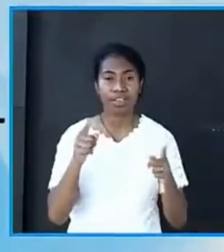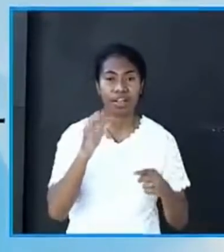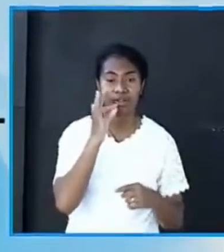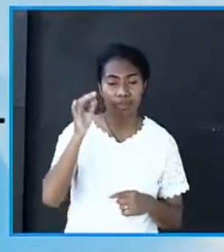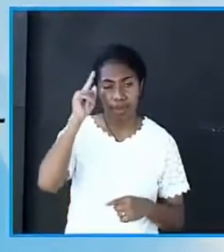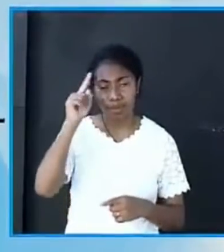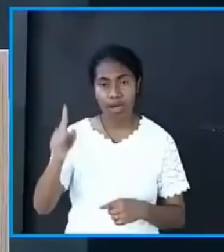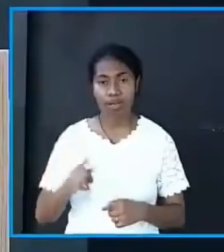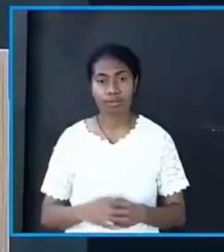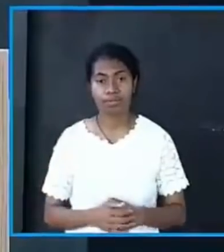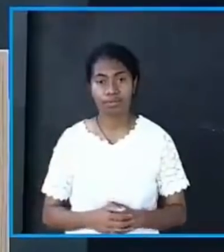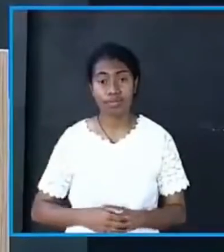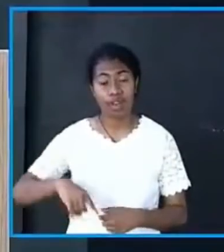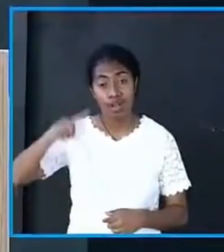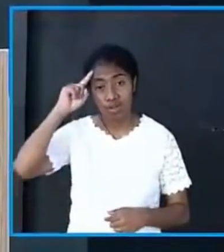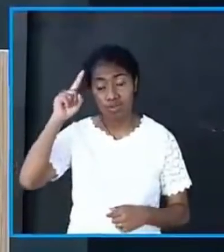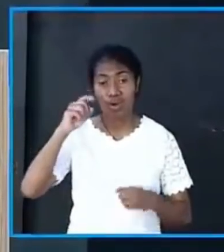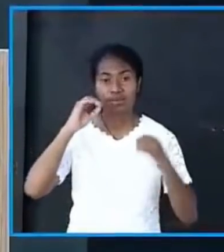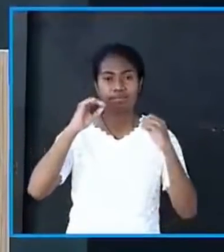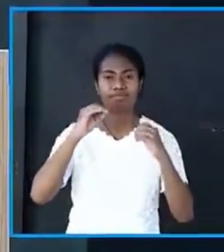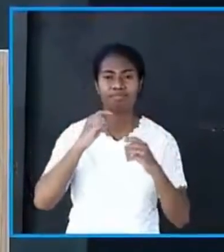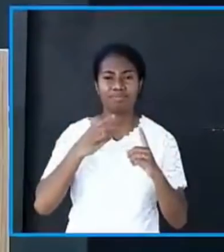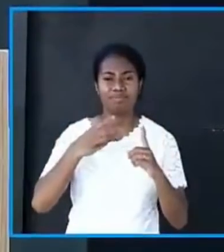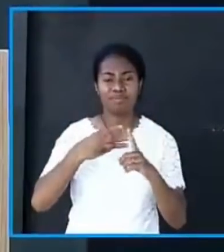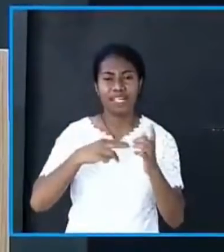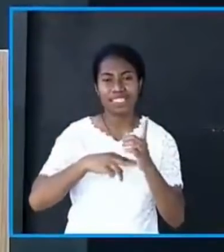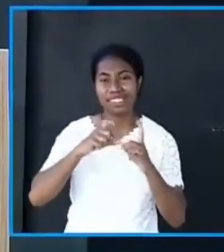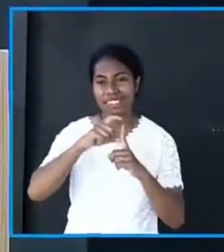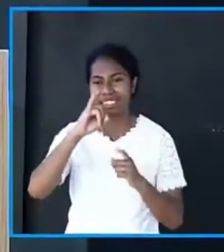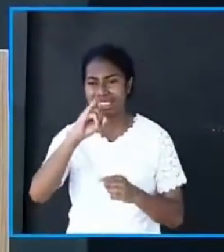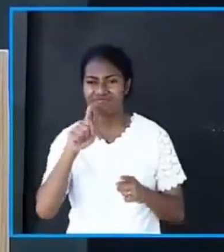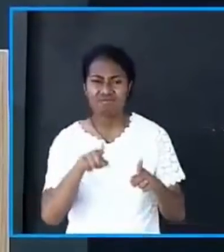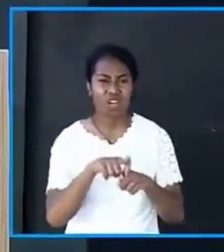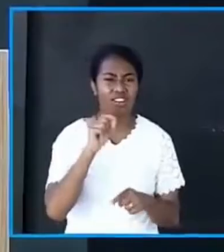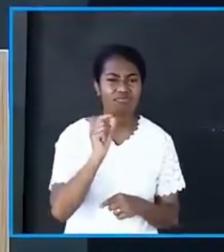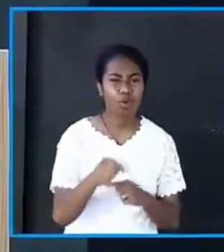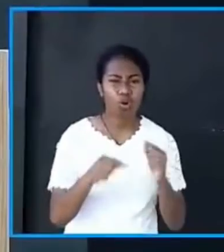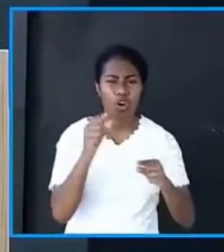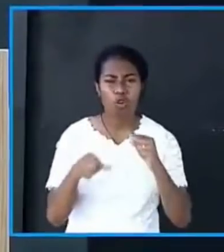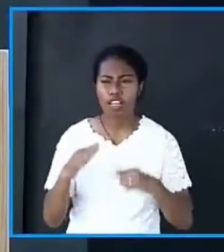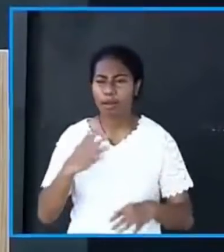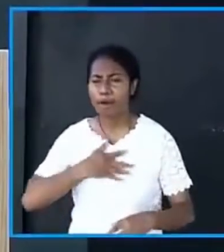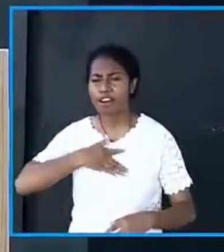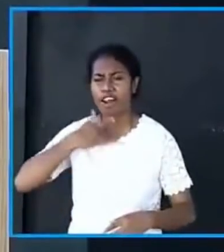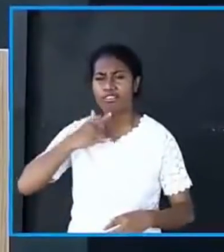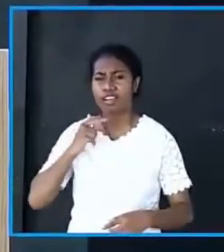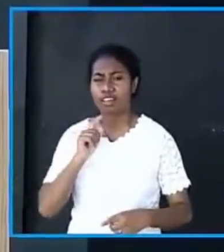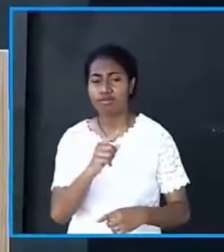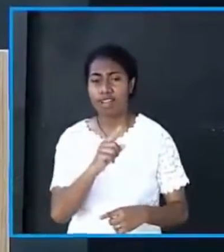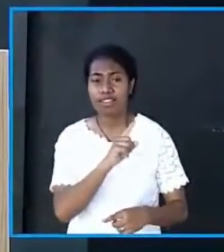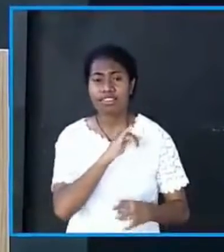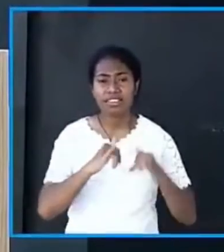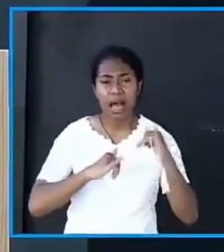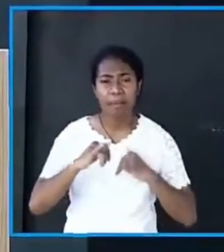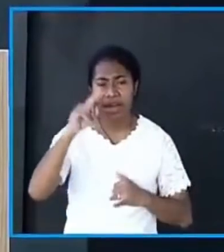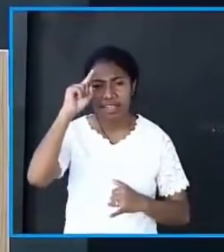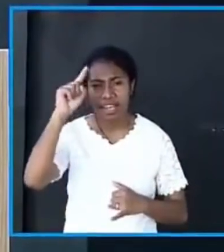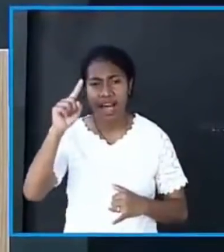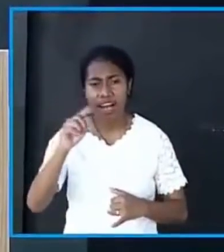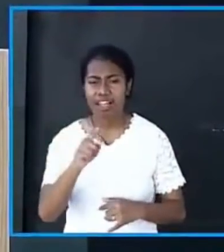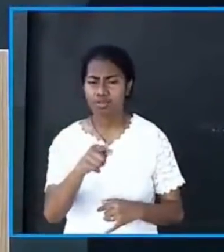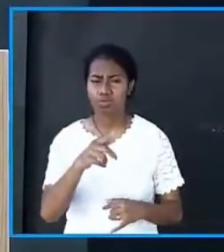Tuhan Tuhan pencipta dengan orang yang merasa diri sebagai alat hai manusia rasa